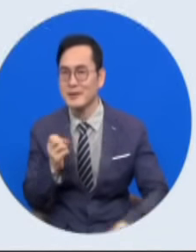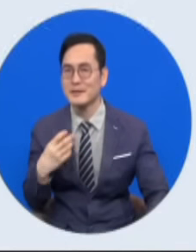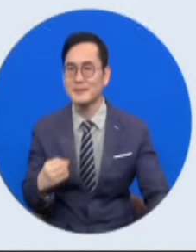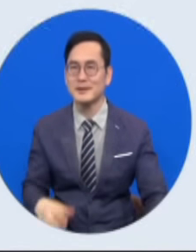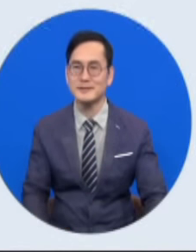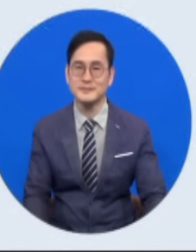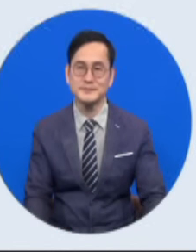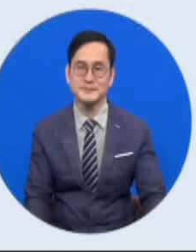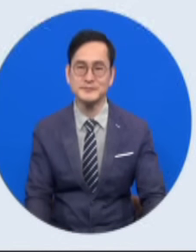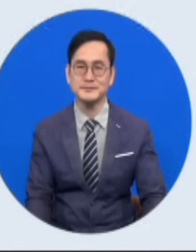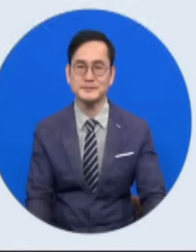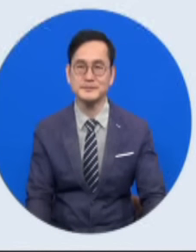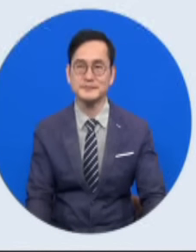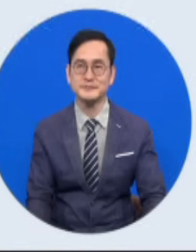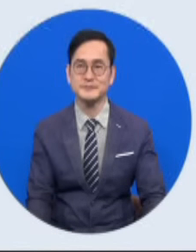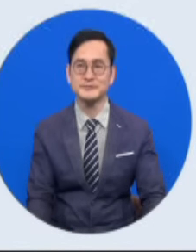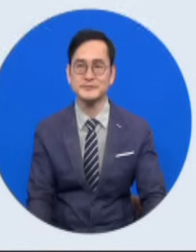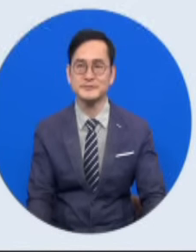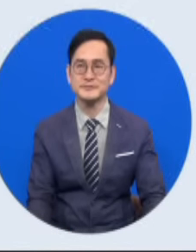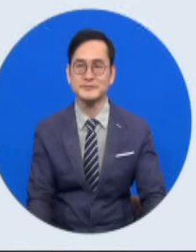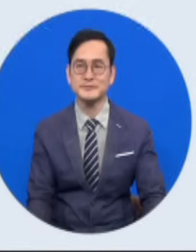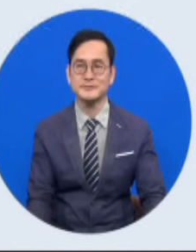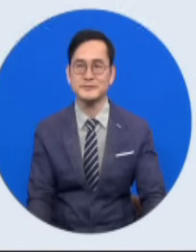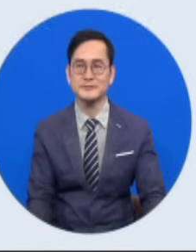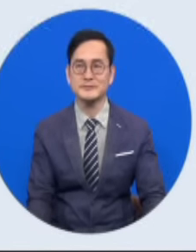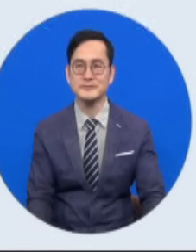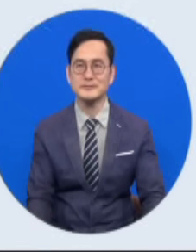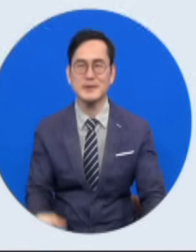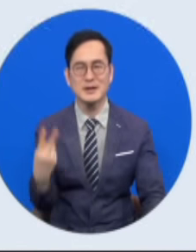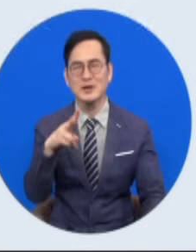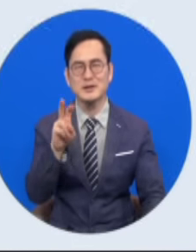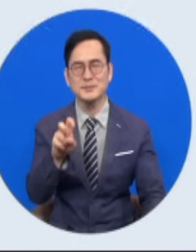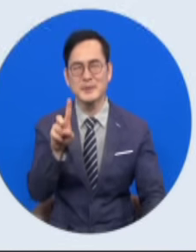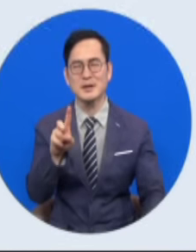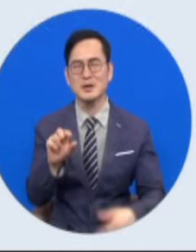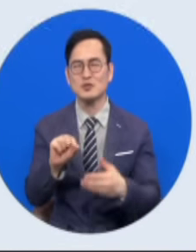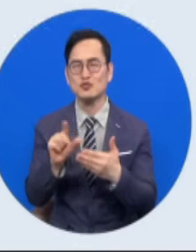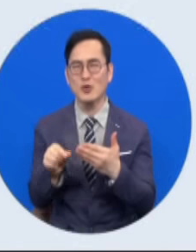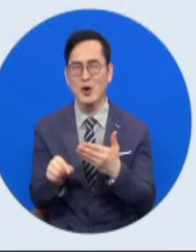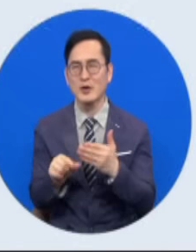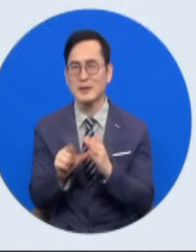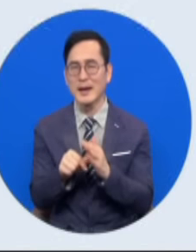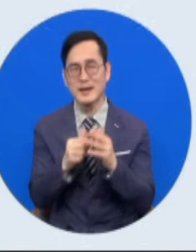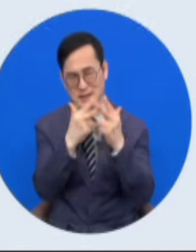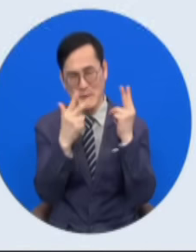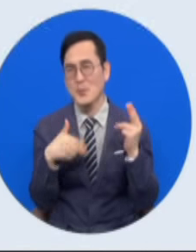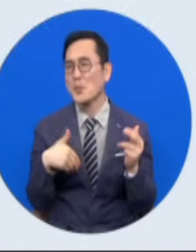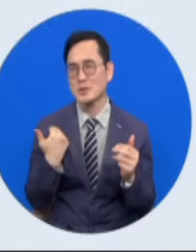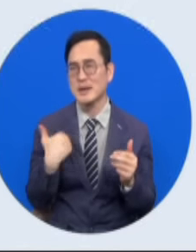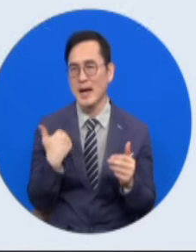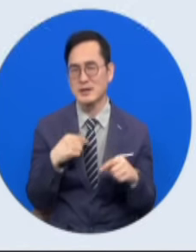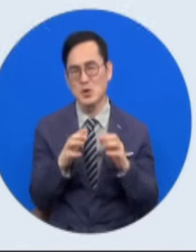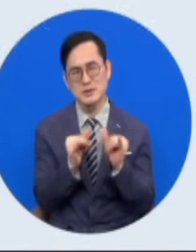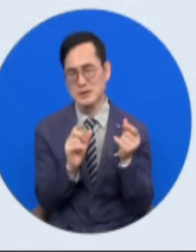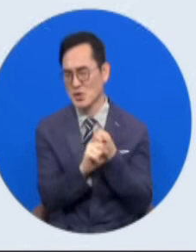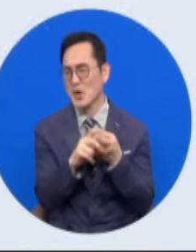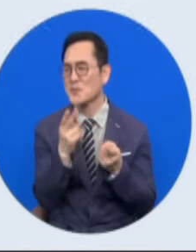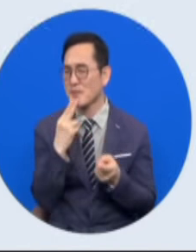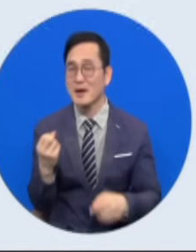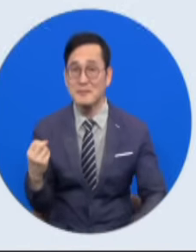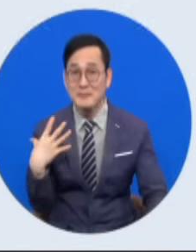했습니다 이성문 전 화천대유 대표 지난 2021년 9월 대선 6개월 전 난 이재명 대표 모른다 정치인과 결탁한게